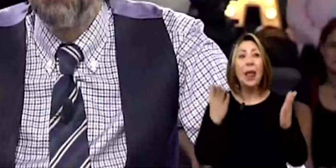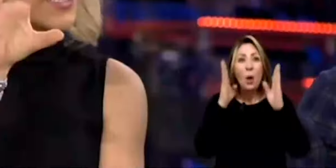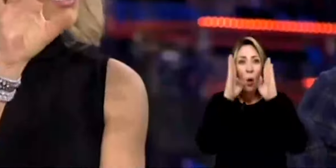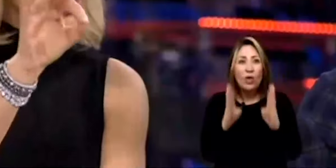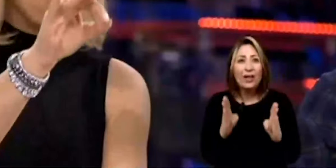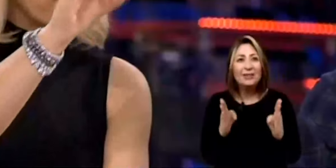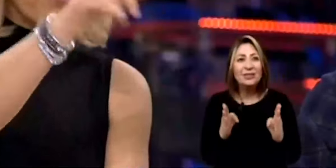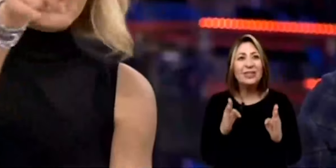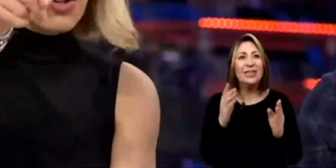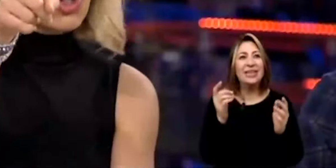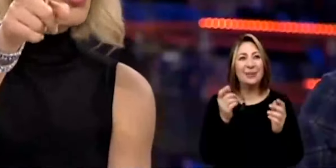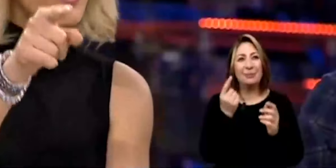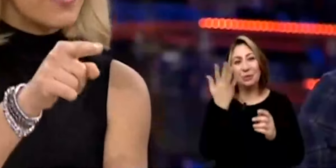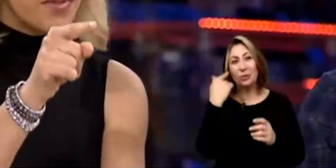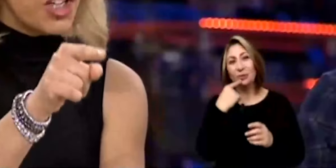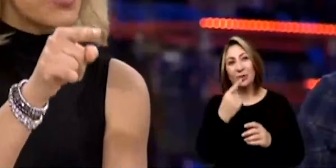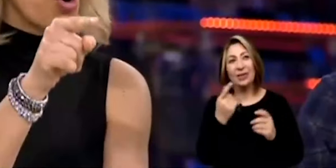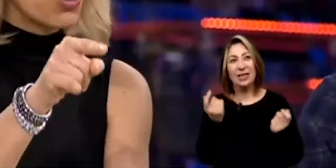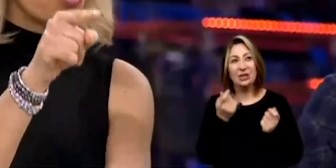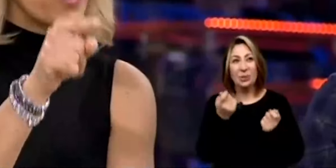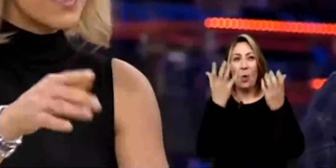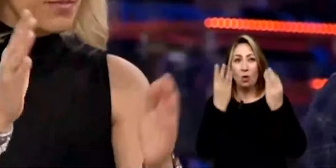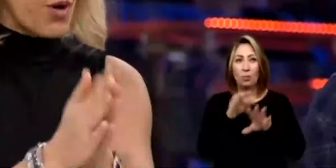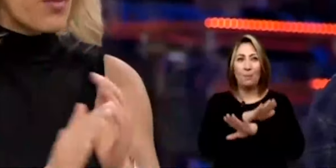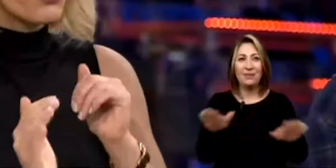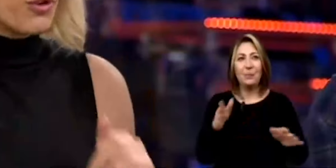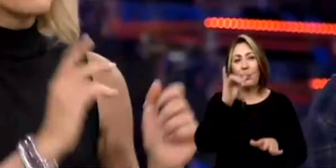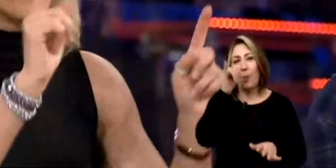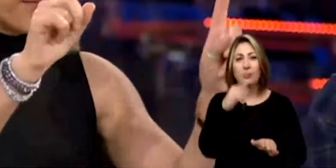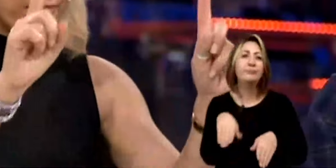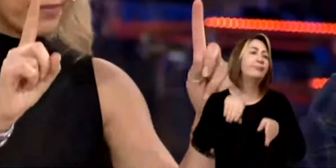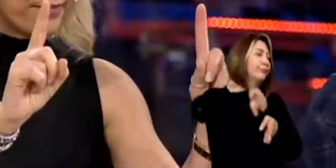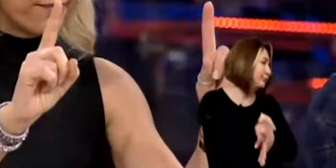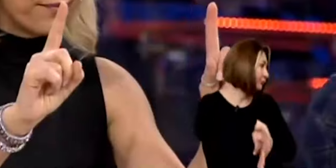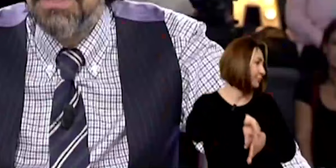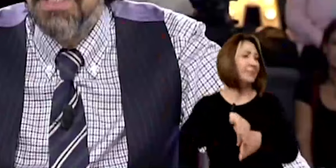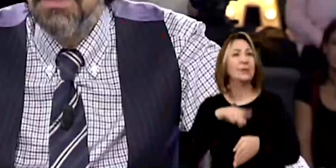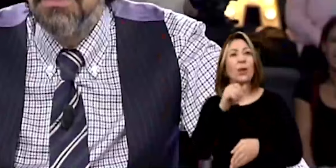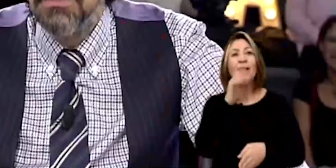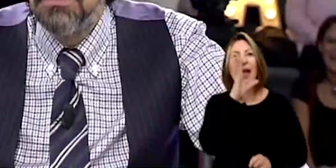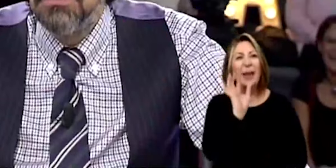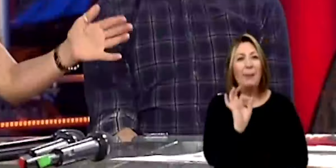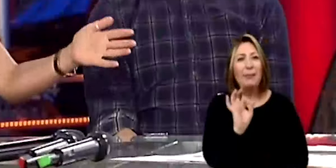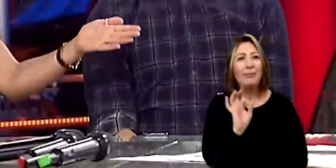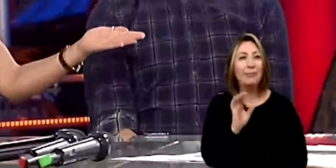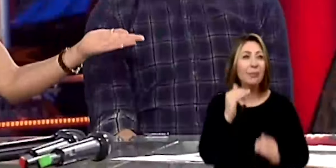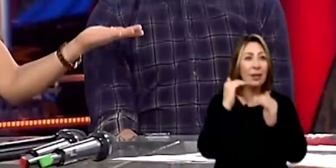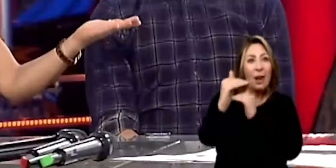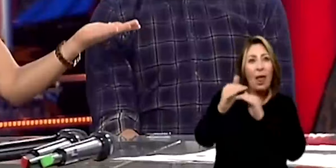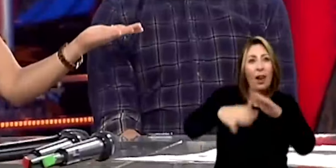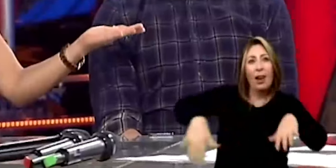efendim? İşim, biraz önce söyledim, işim olsun bitsin popomu dönüp yatayım. Kim bu erkek?